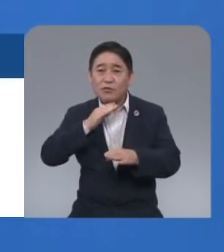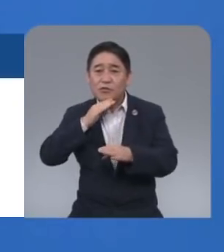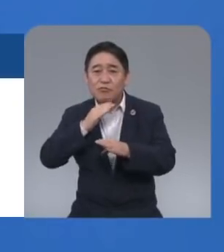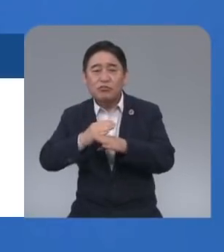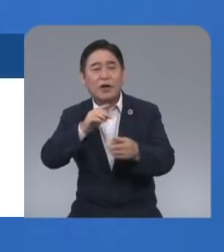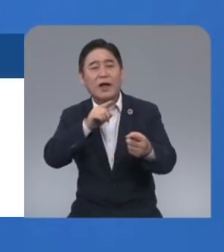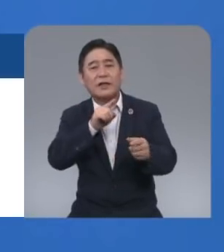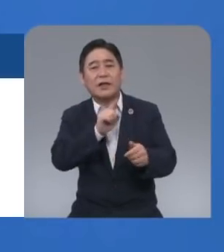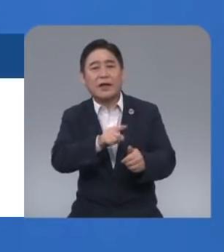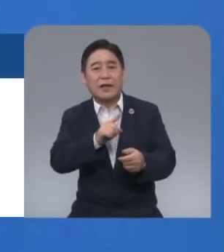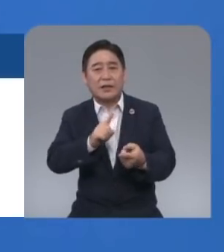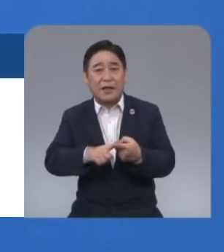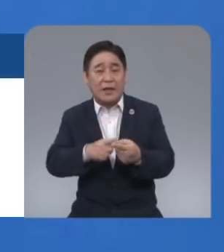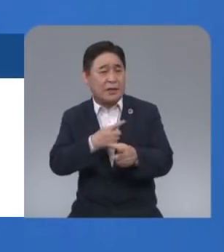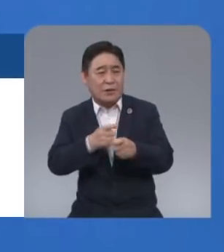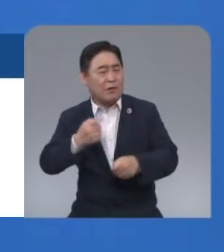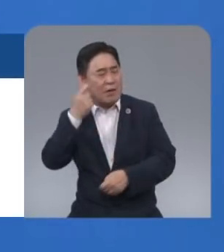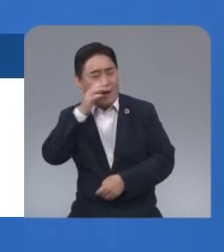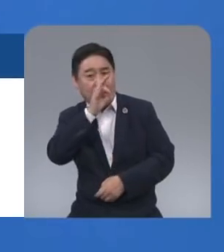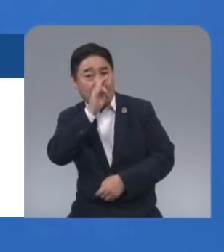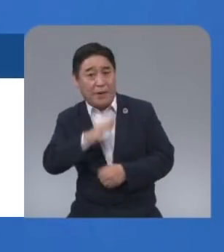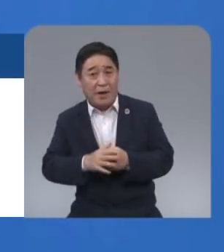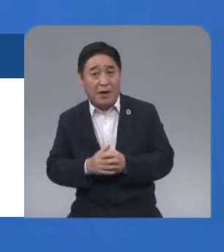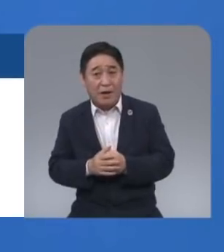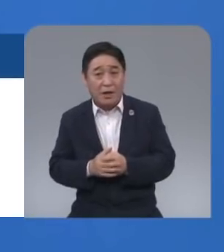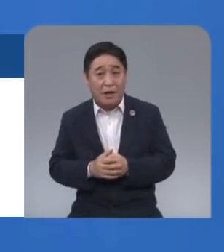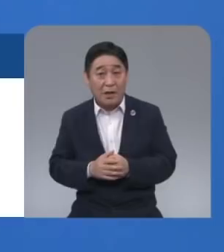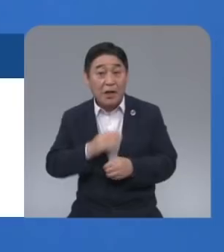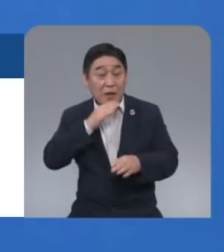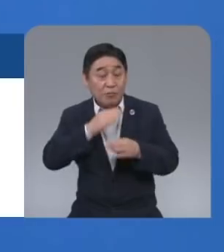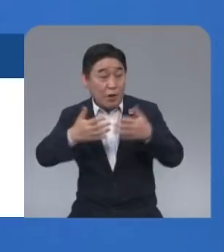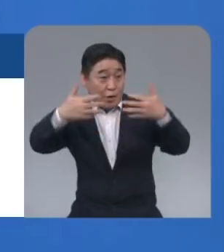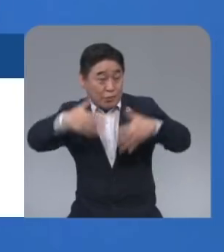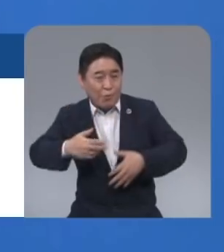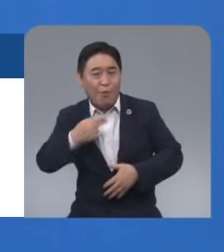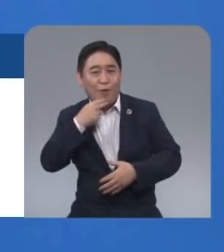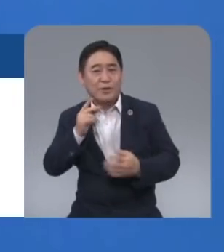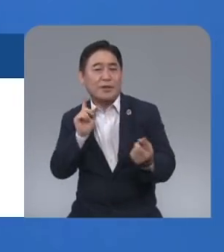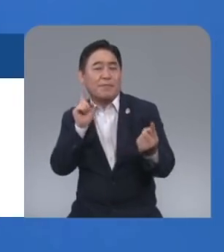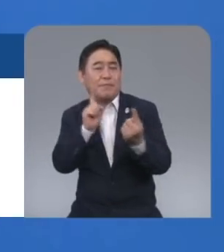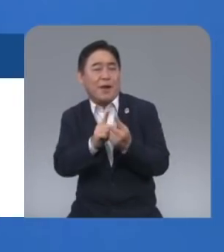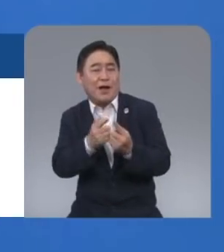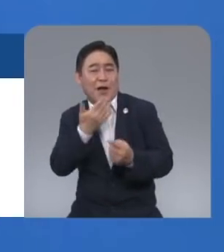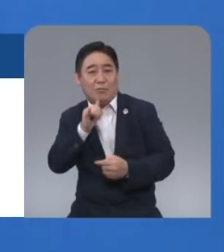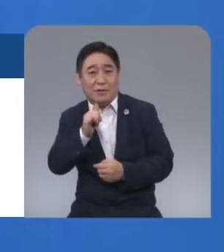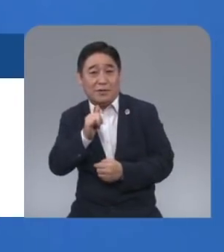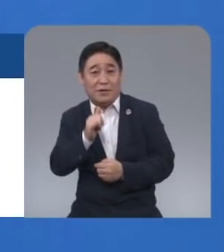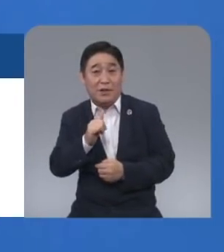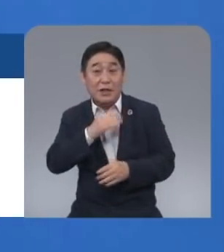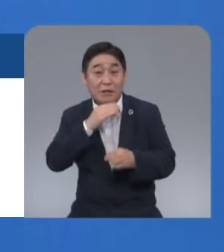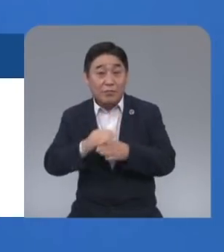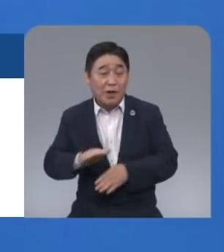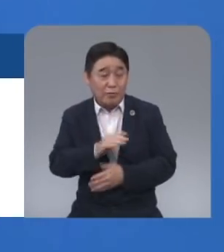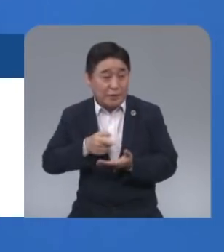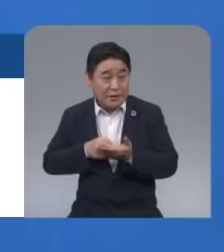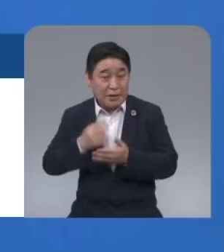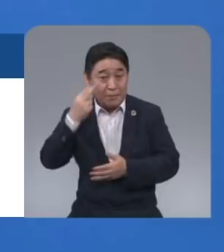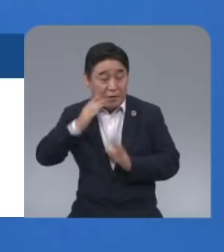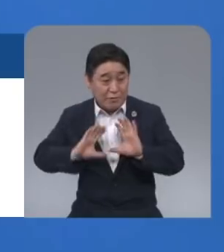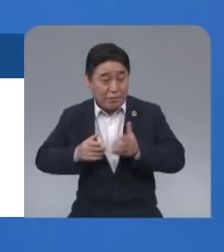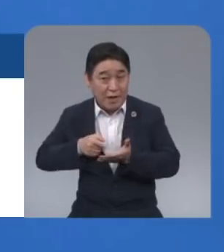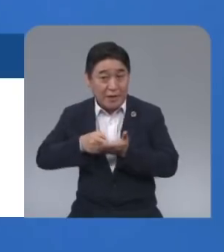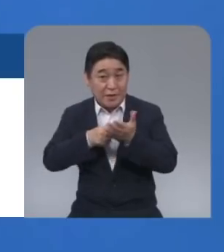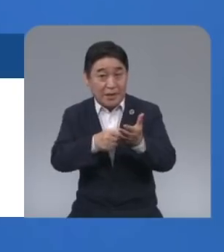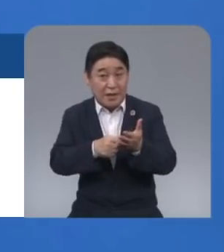towards the DPRK, and we are prepared to meet with the DPRK without preconditions. We hope the DPRK